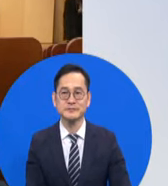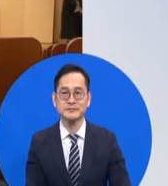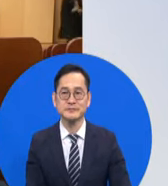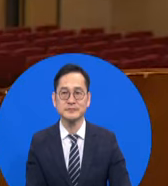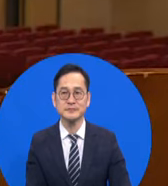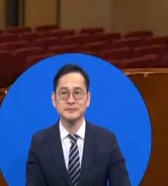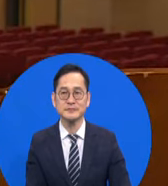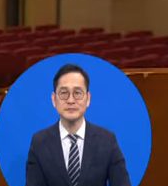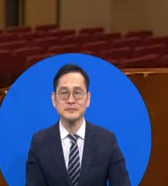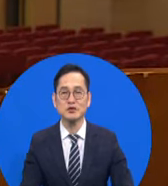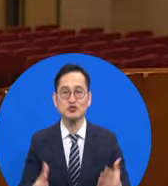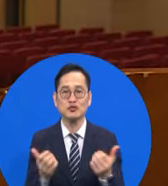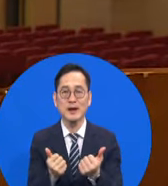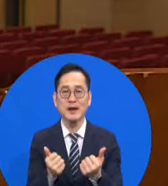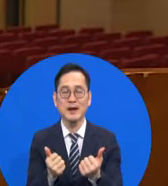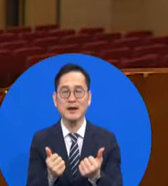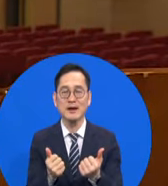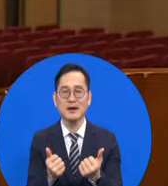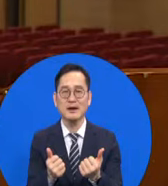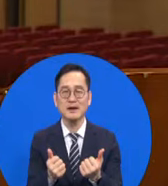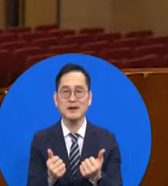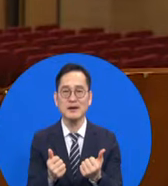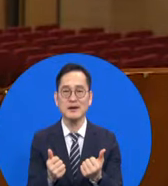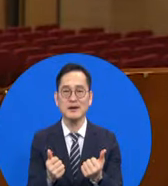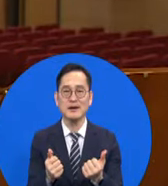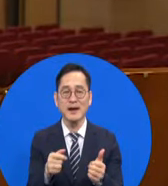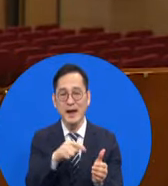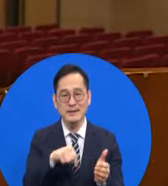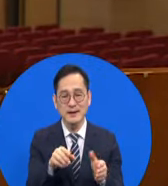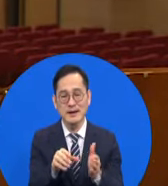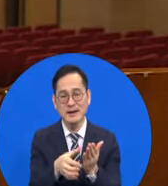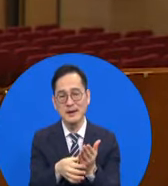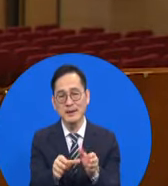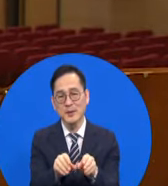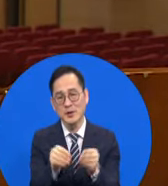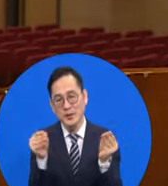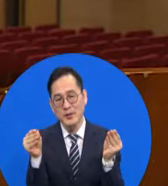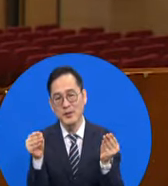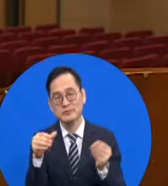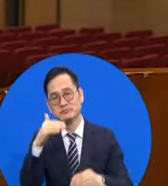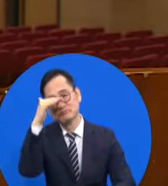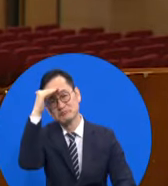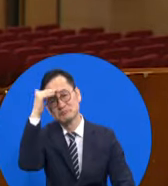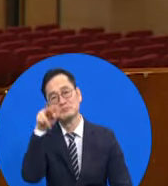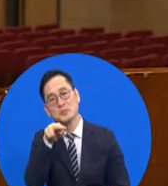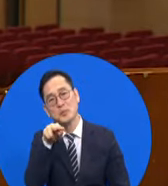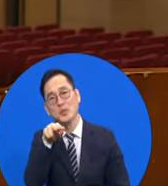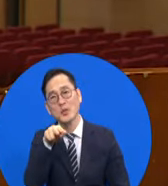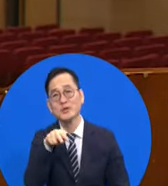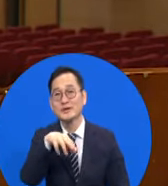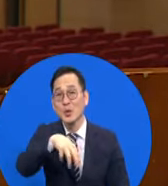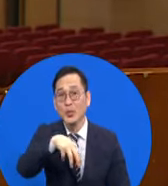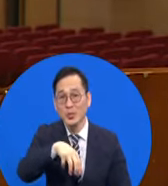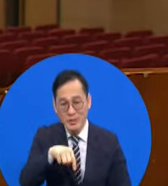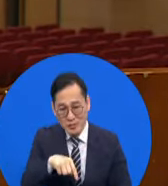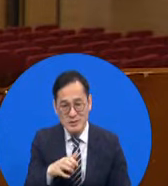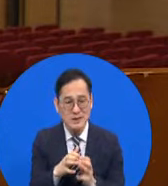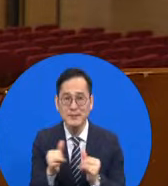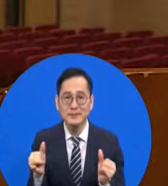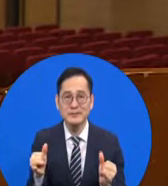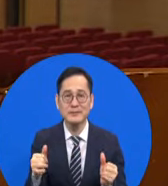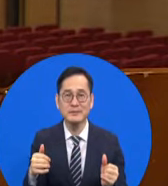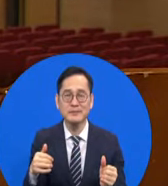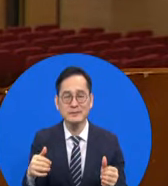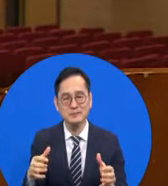네, 국회의원회관에 차려진 더불어민주당 개표 상황실은 보시는 것처럼 아직 한가합니다. 당직자들 몇 명만 나와